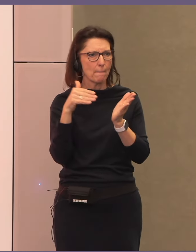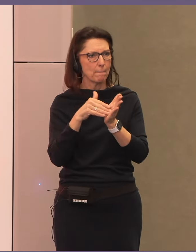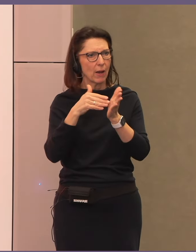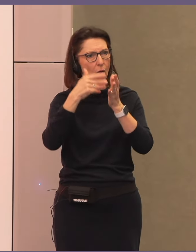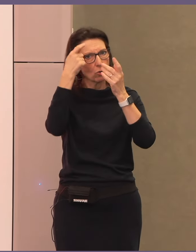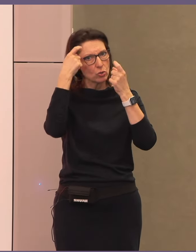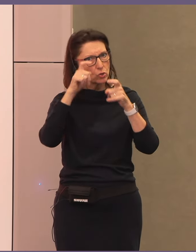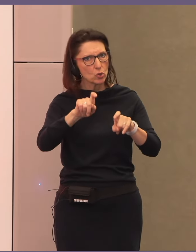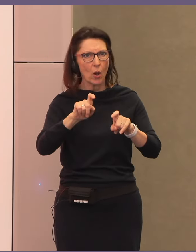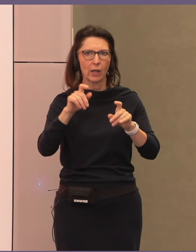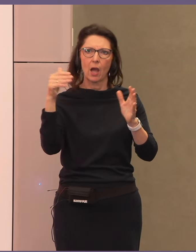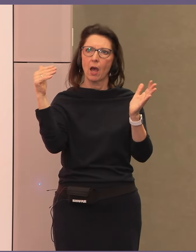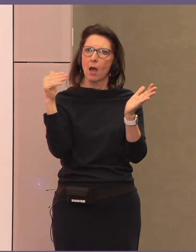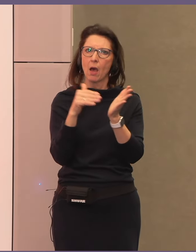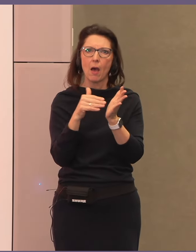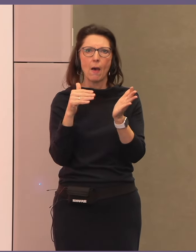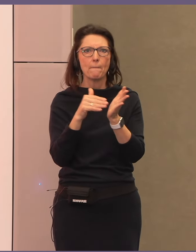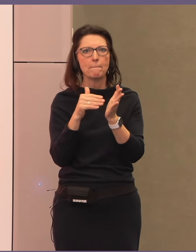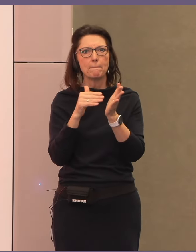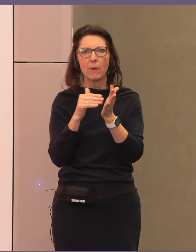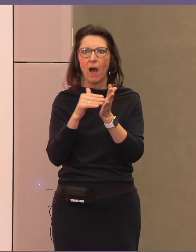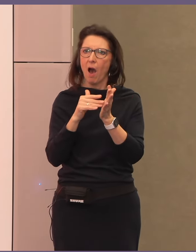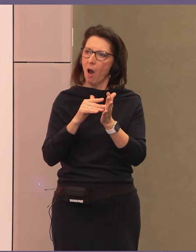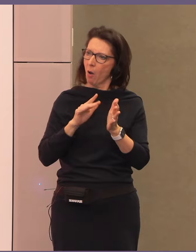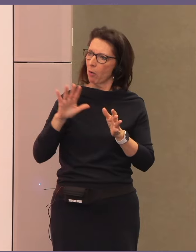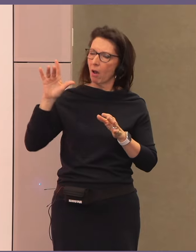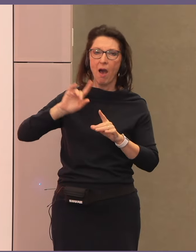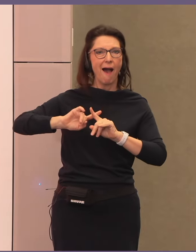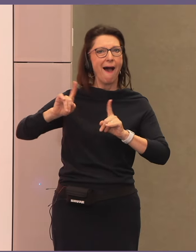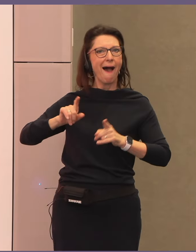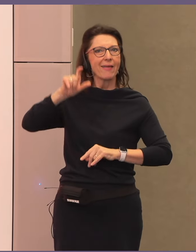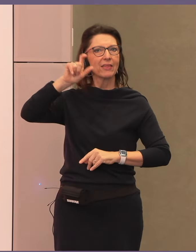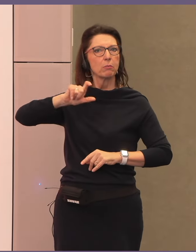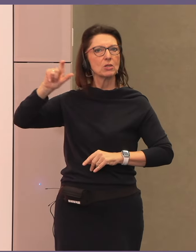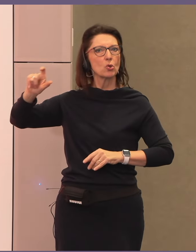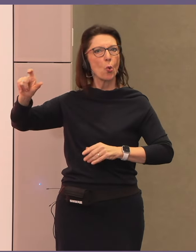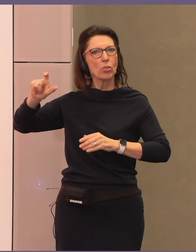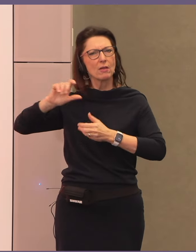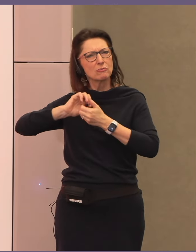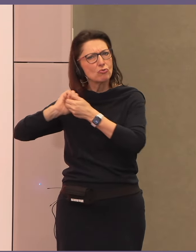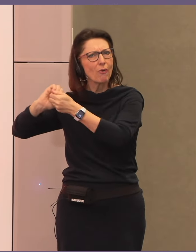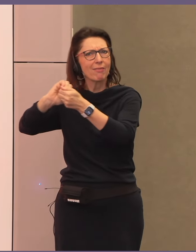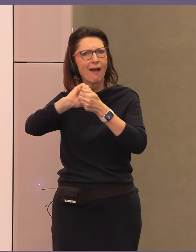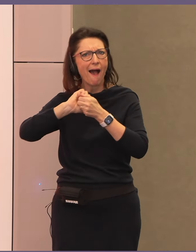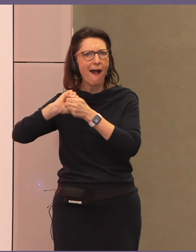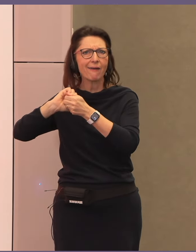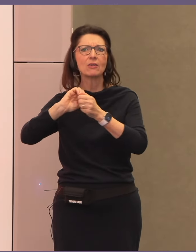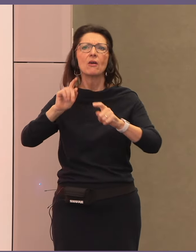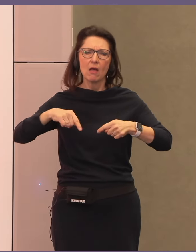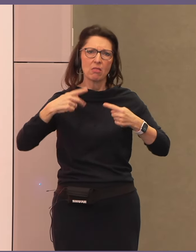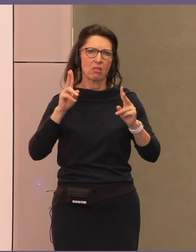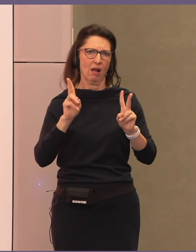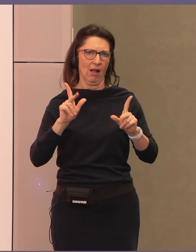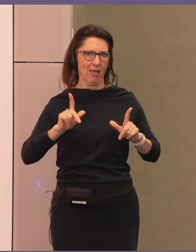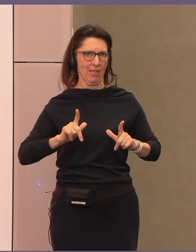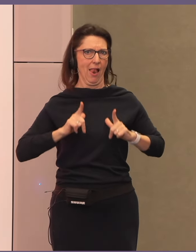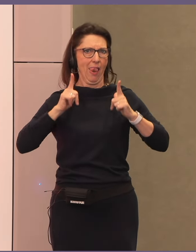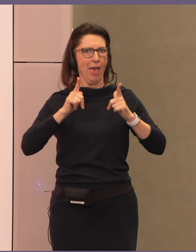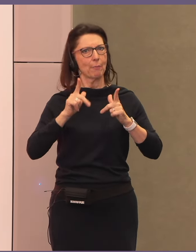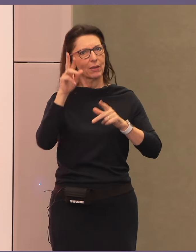Solidarität unseren Mitmenschen, um in Würde leben und sterben zu können. Es ist die menschliche